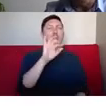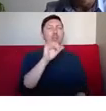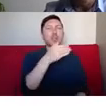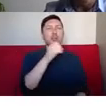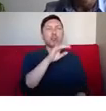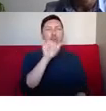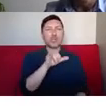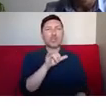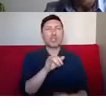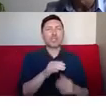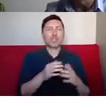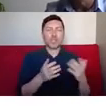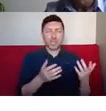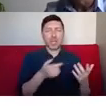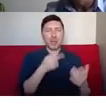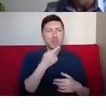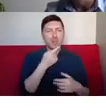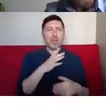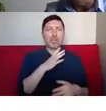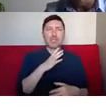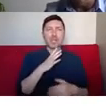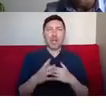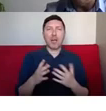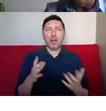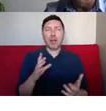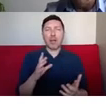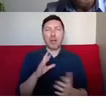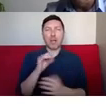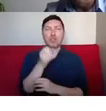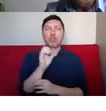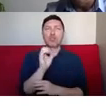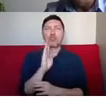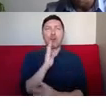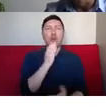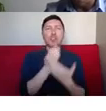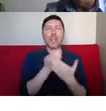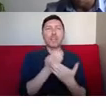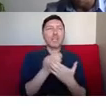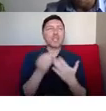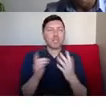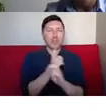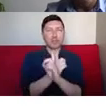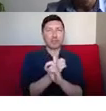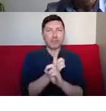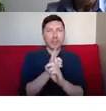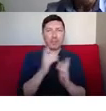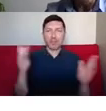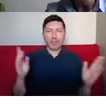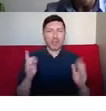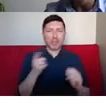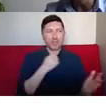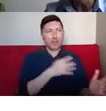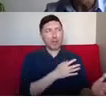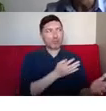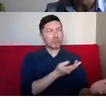des job dating handicapés. Donc, ce sont des actions qui permettent vraiment de mettre en relation des recruteurs et des candidats.